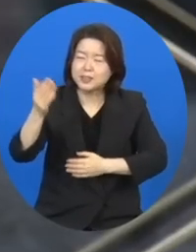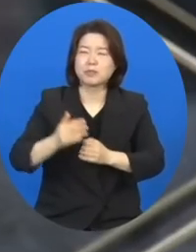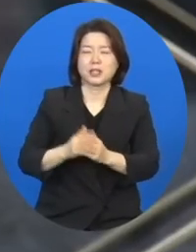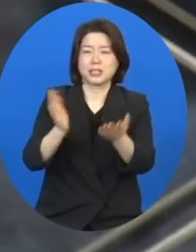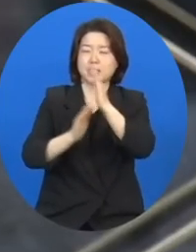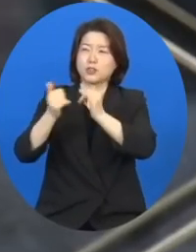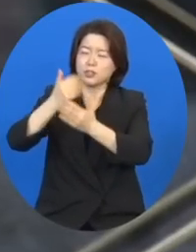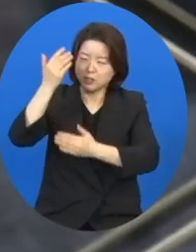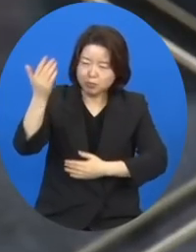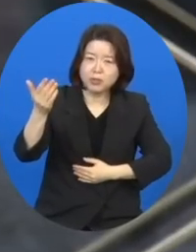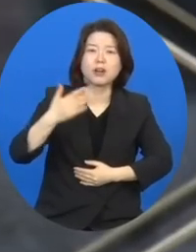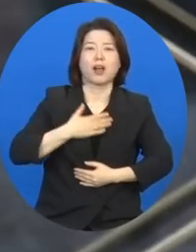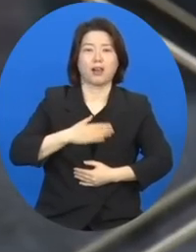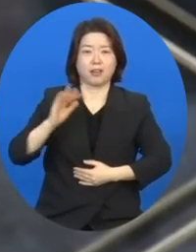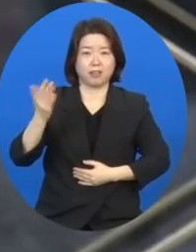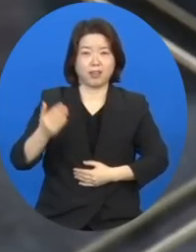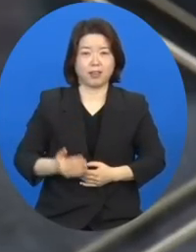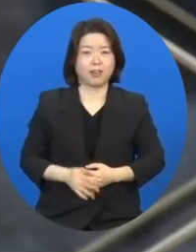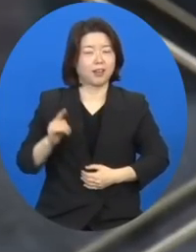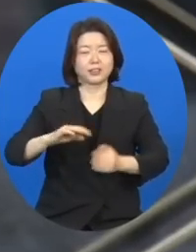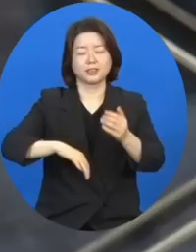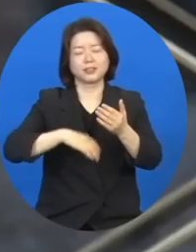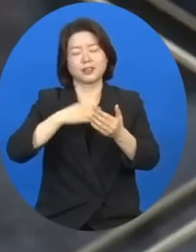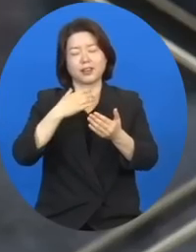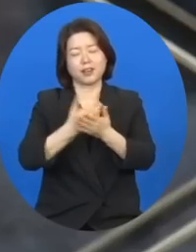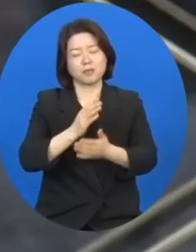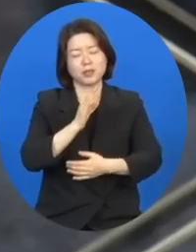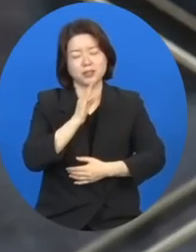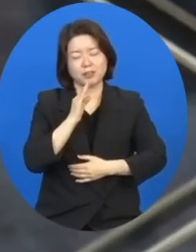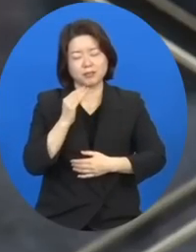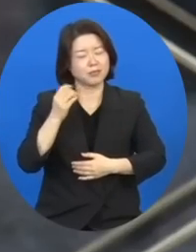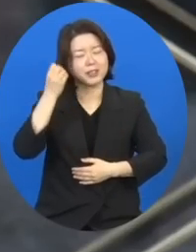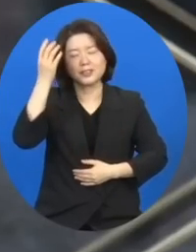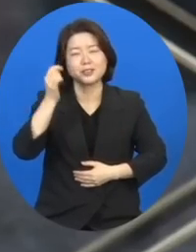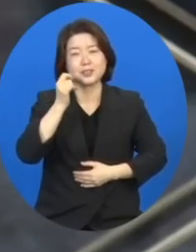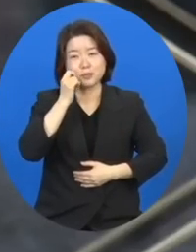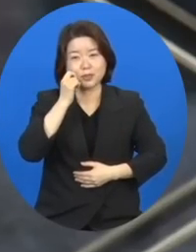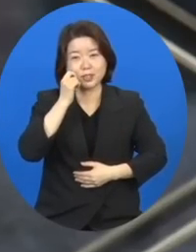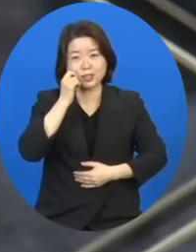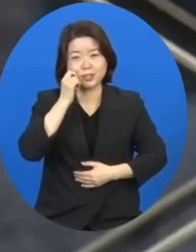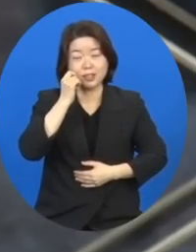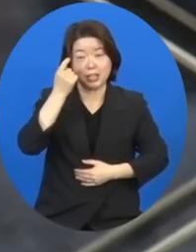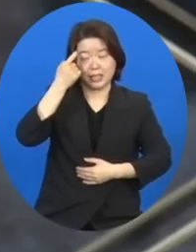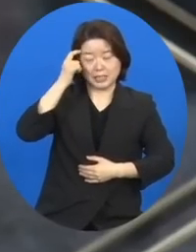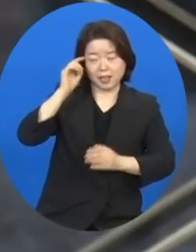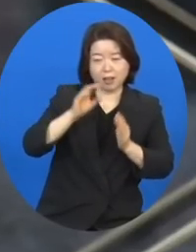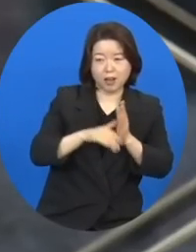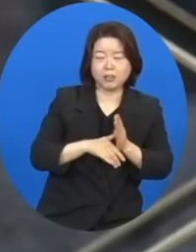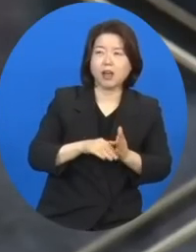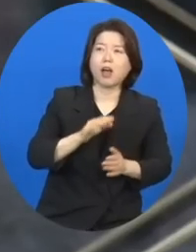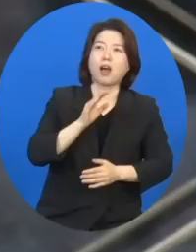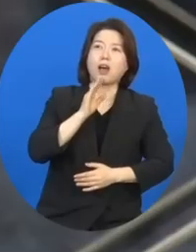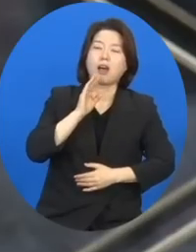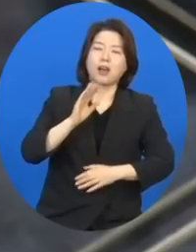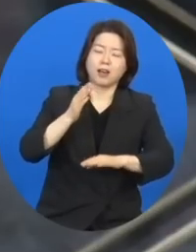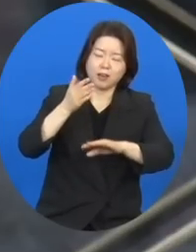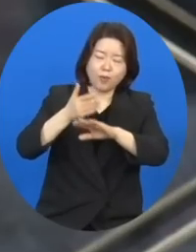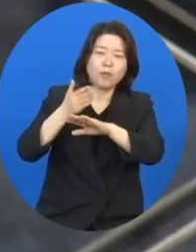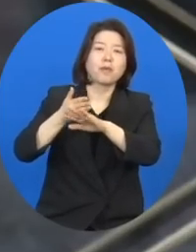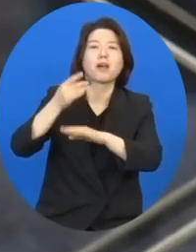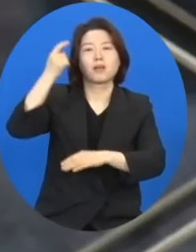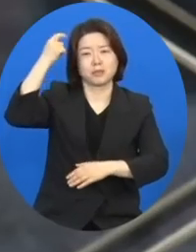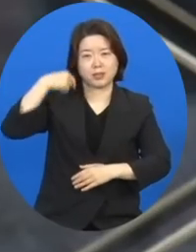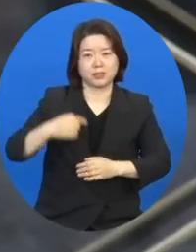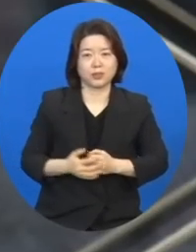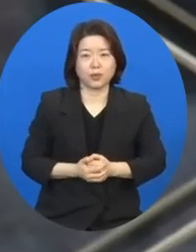된 거예요. 그때 그 감격은 아직도 잊을 수가 없어요. 생각할 때마다 그것이 얼마나 감사한지, 내가